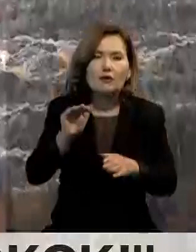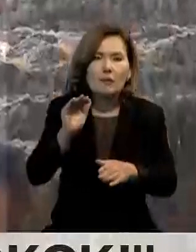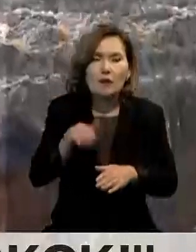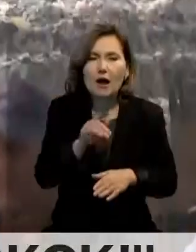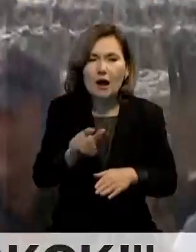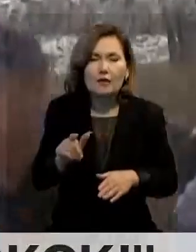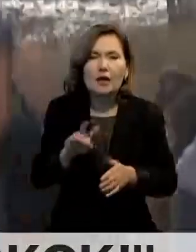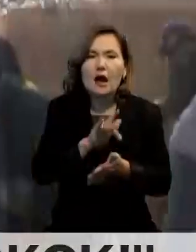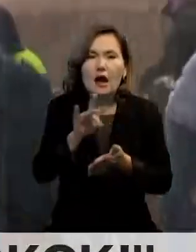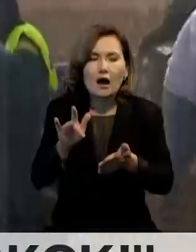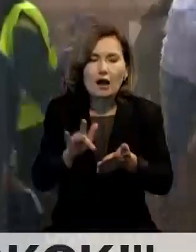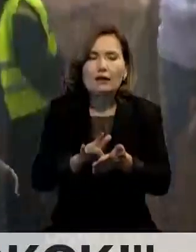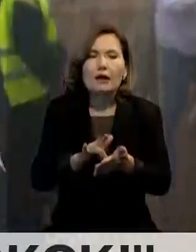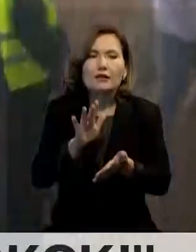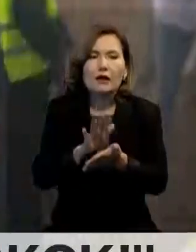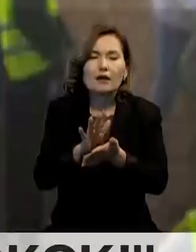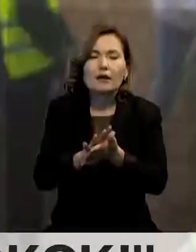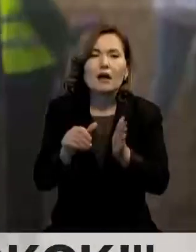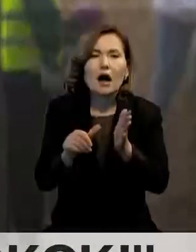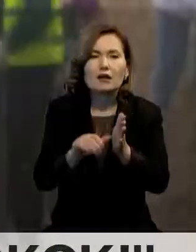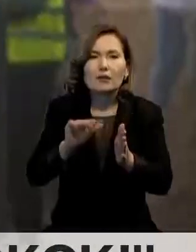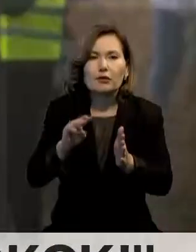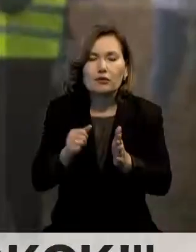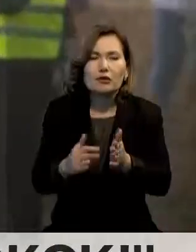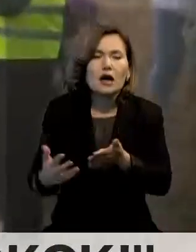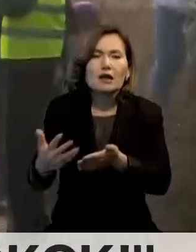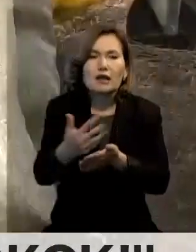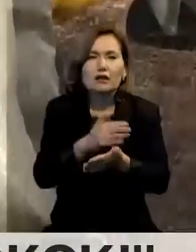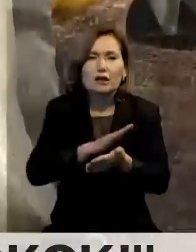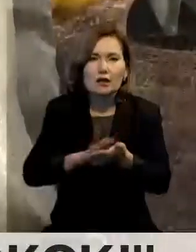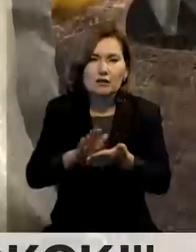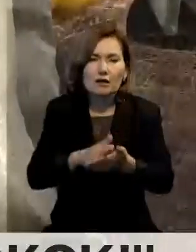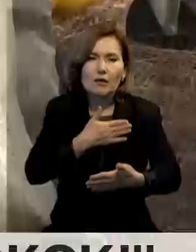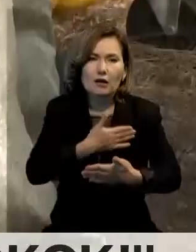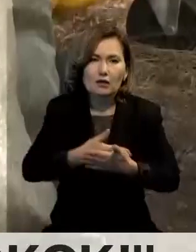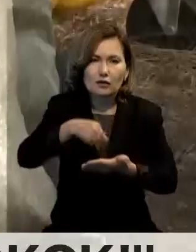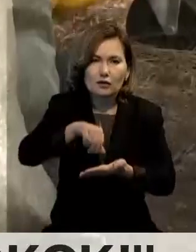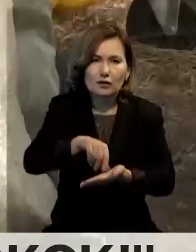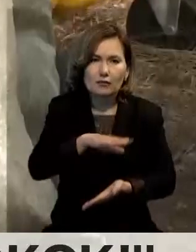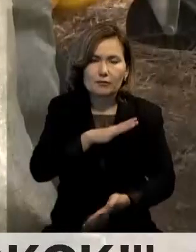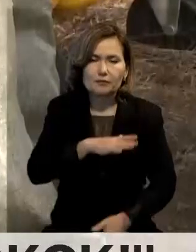қаланы 6 мың тонна қоқыстан тазартты. Рухани Асқар, Арман Ақшабаев, Хабар 24.